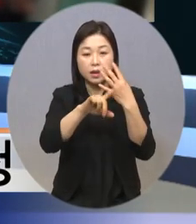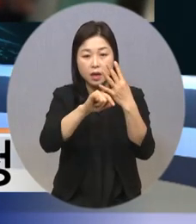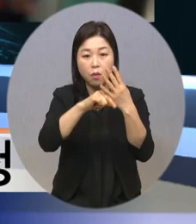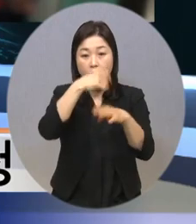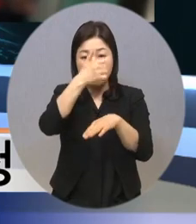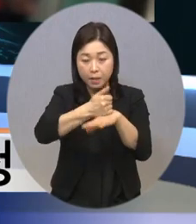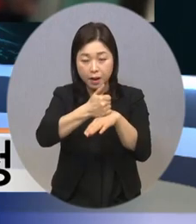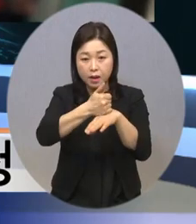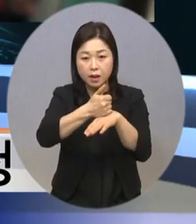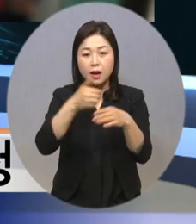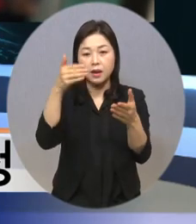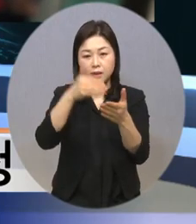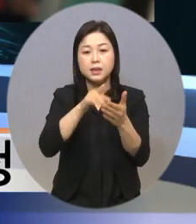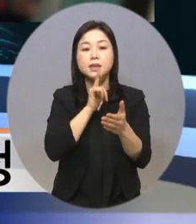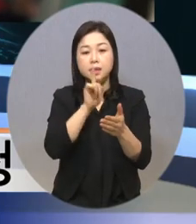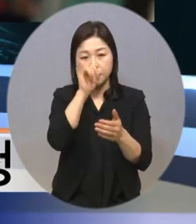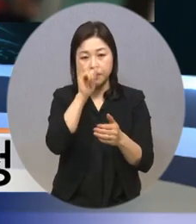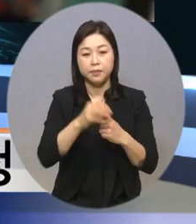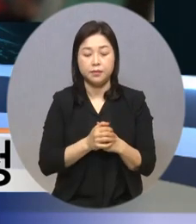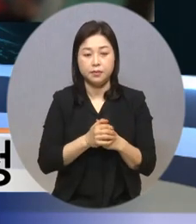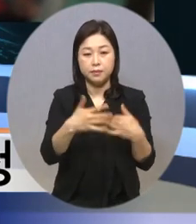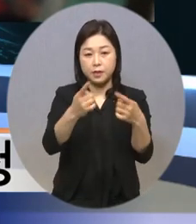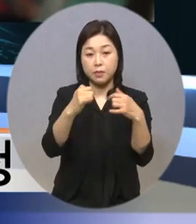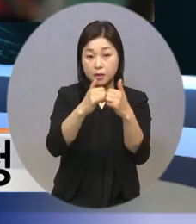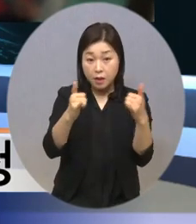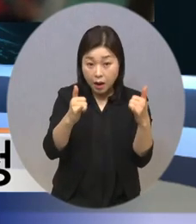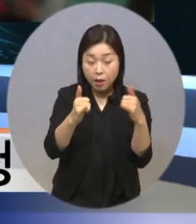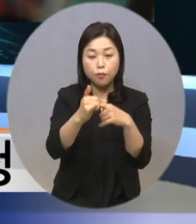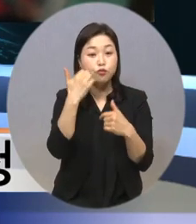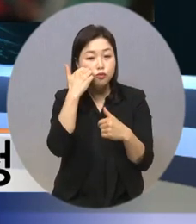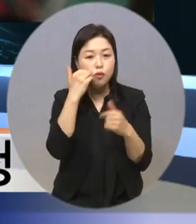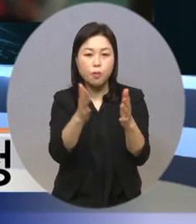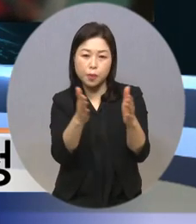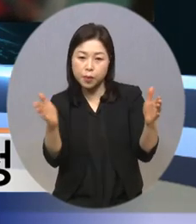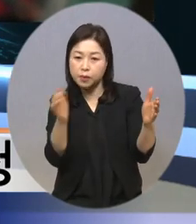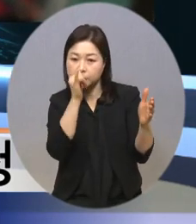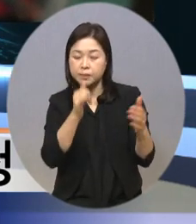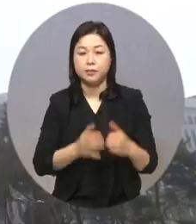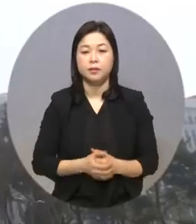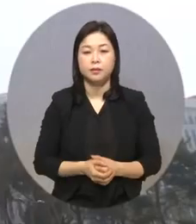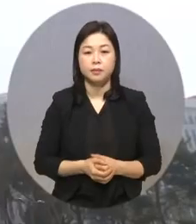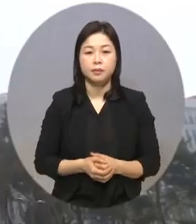신청을 받습니다. 또한 참여 대상도 확대될 전망입니다.